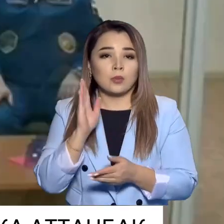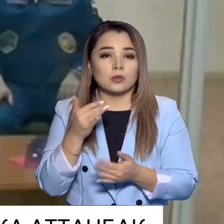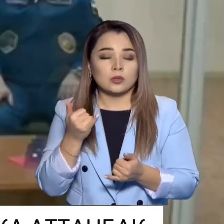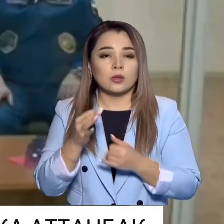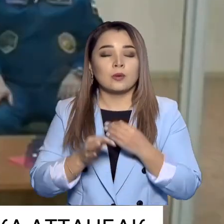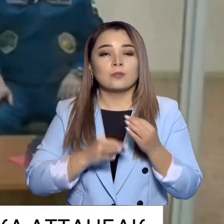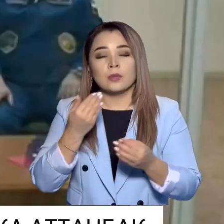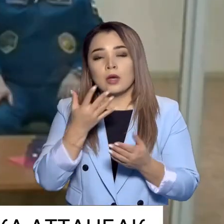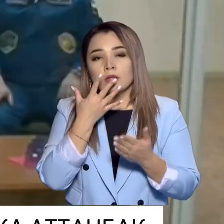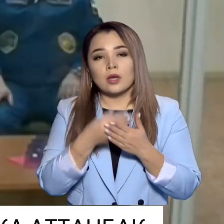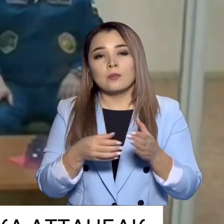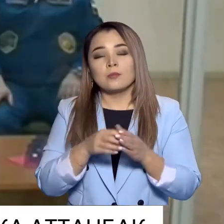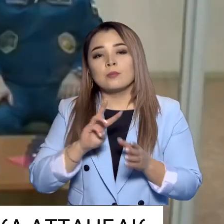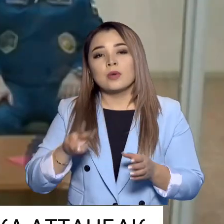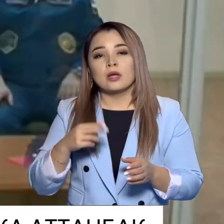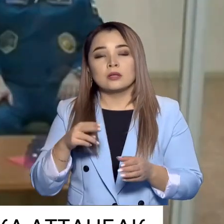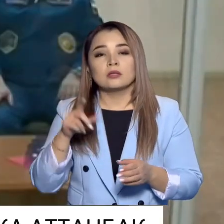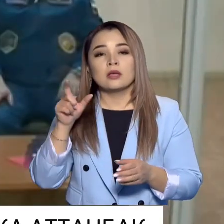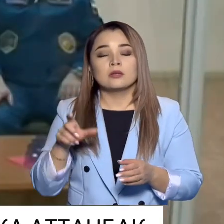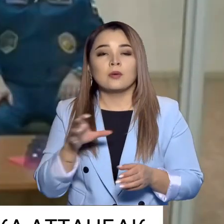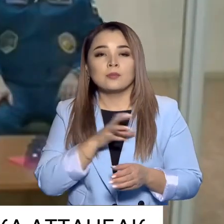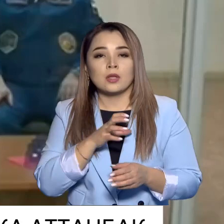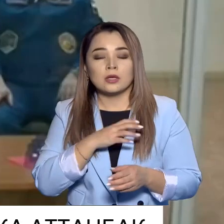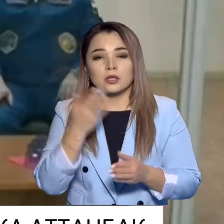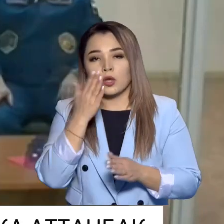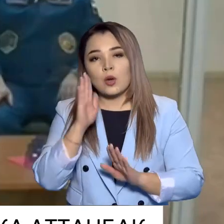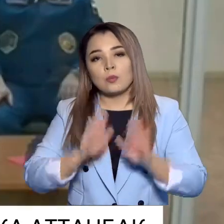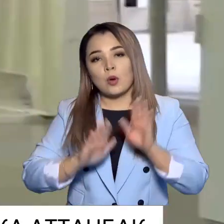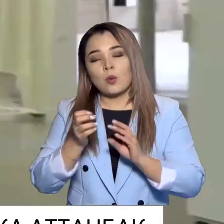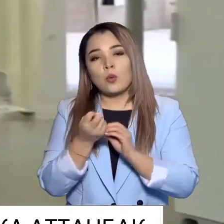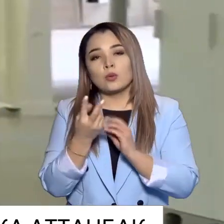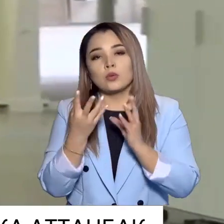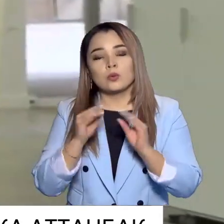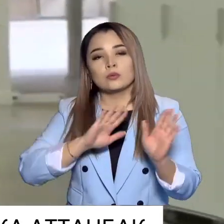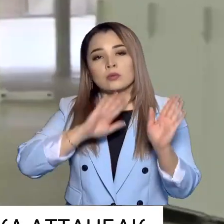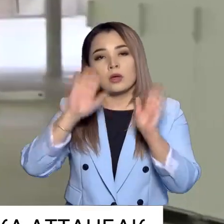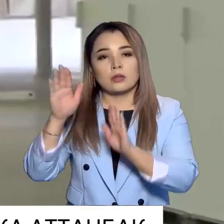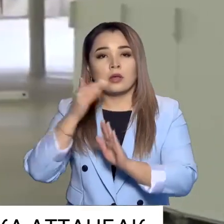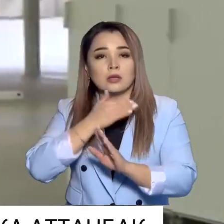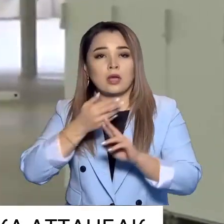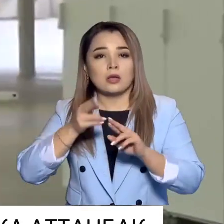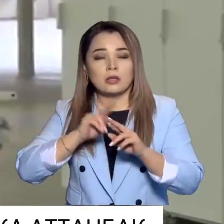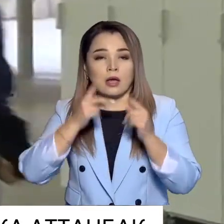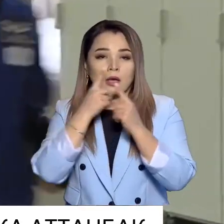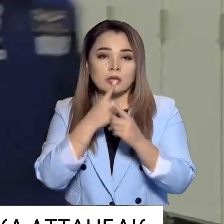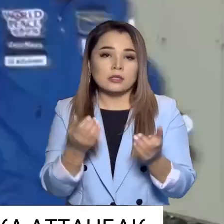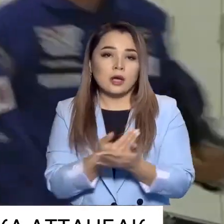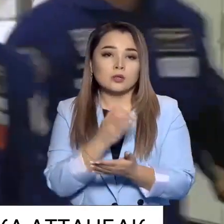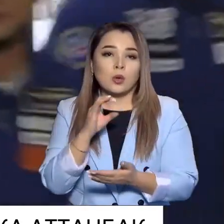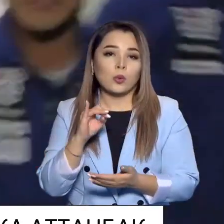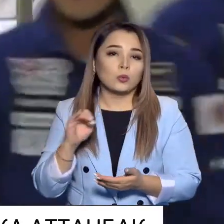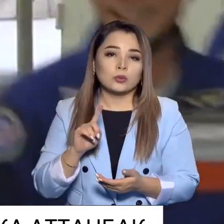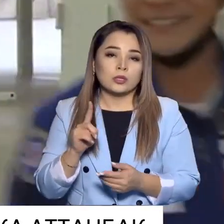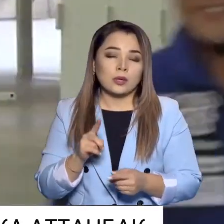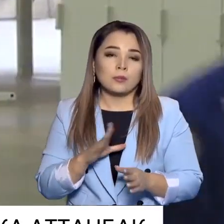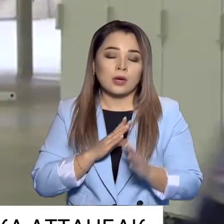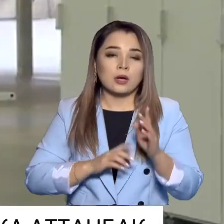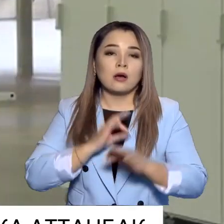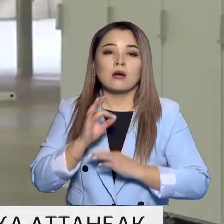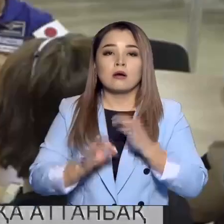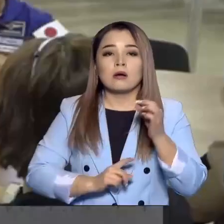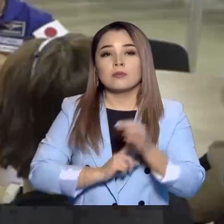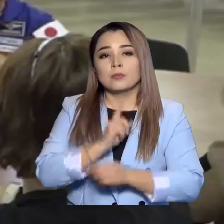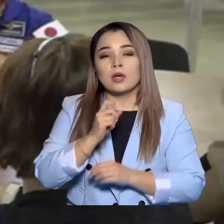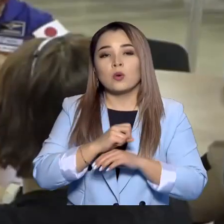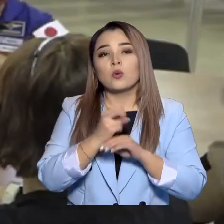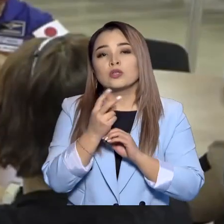Күншығыс елінің миллиардері мен кинопродюсері космоста 12 күн болмақ. РИА Новости-дің хабарлауынша Союз кемесі 12 жылдан бері